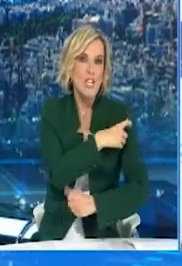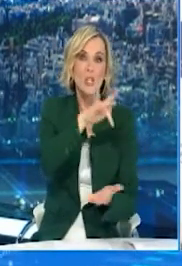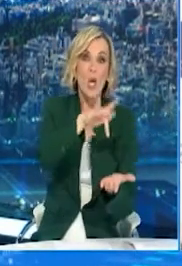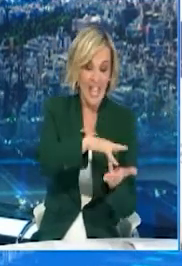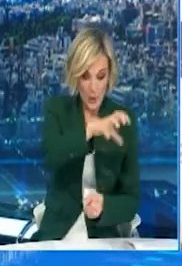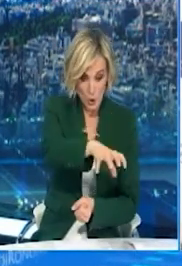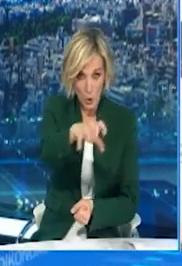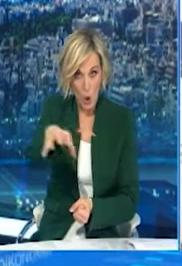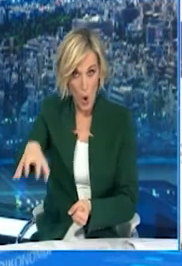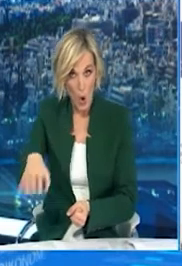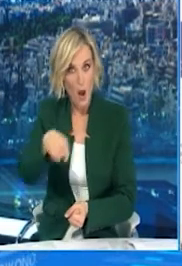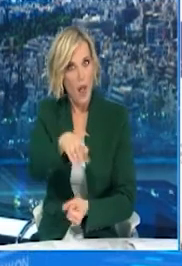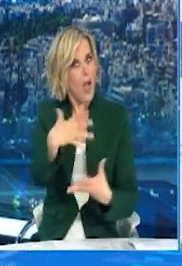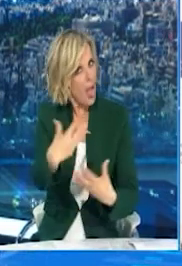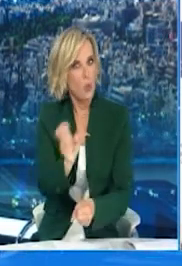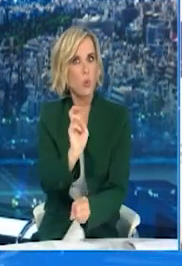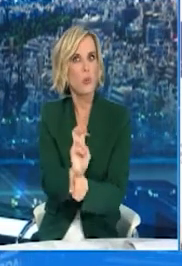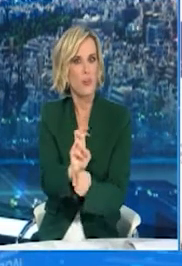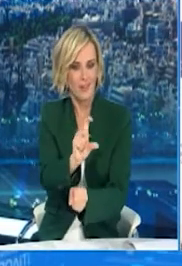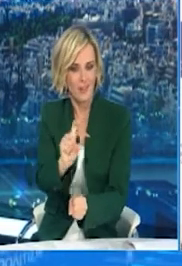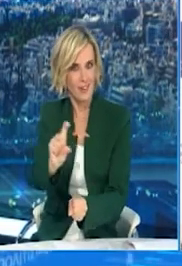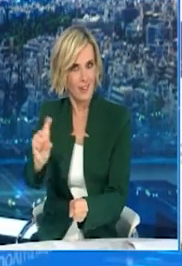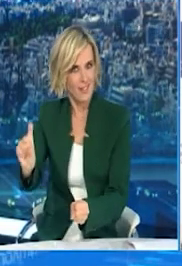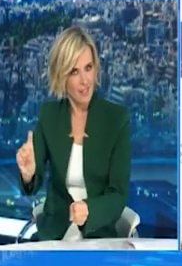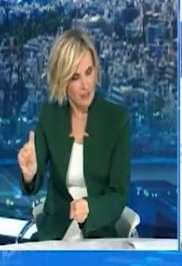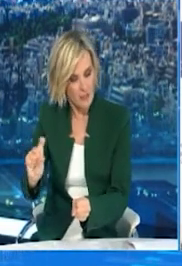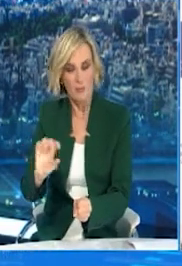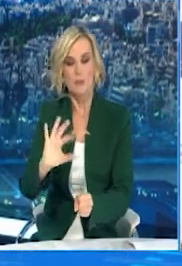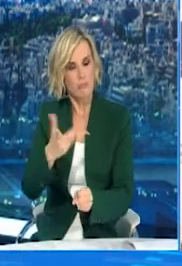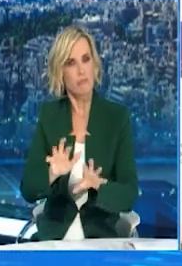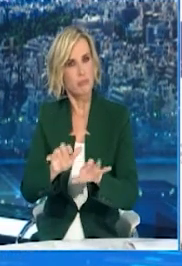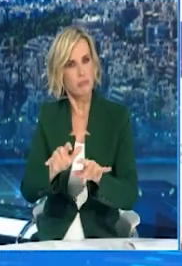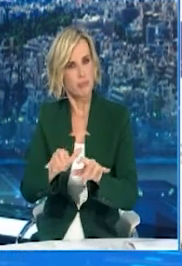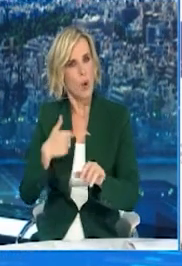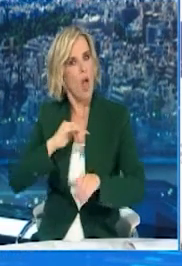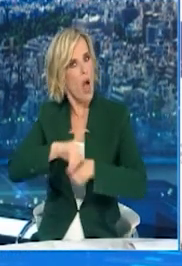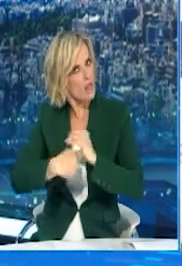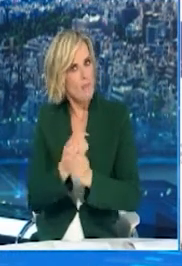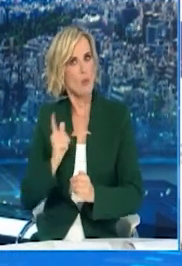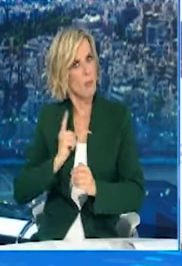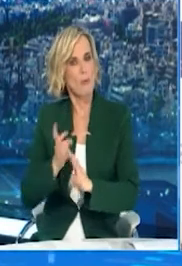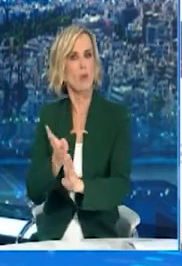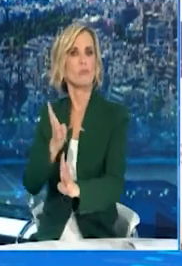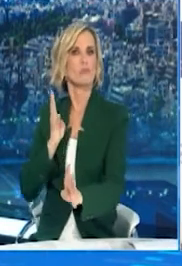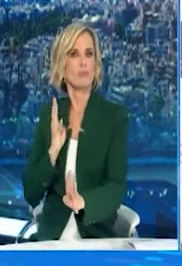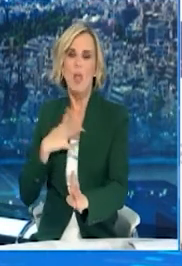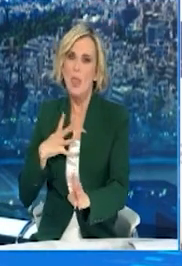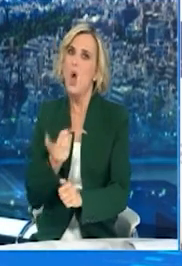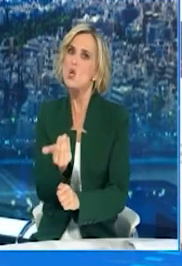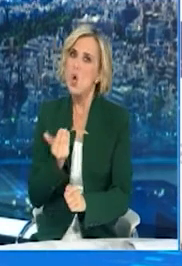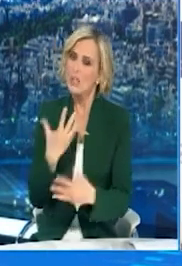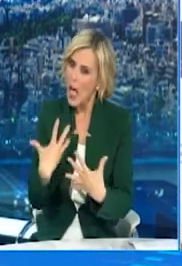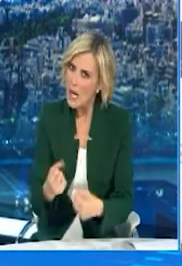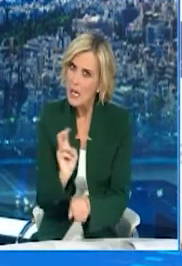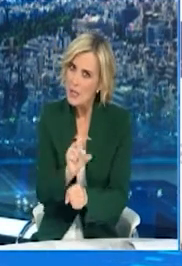μελλοντικά ραντεβού, συνήθως είναι ραντεβού τα οποία είναι μετά από 15 μέρες, έτσι ώστε να μπορούν να εμβολιαστούν νωρίτερα.